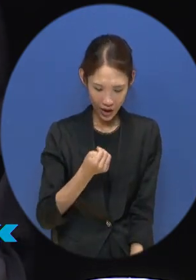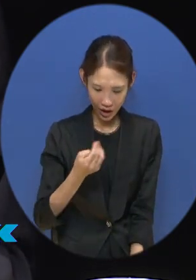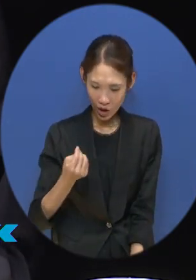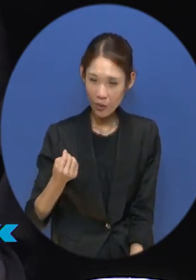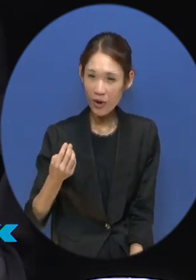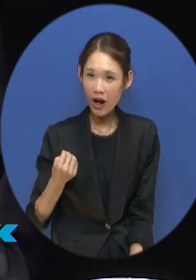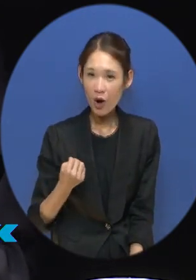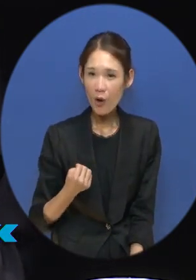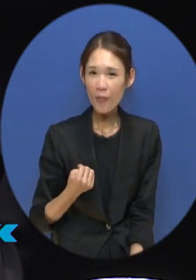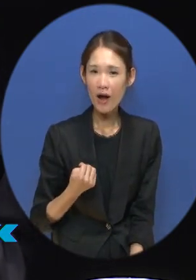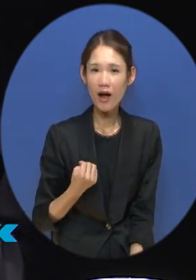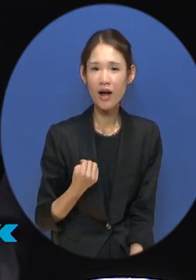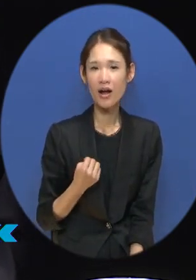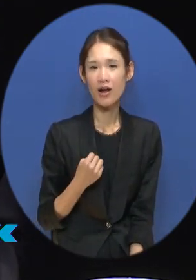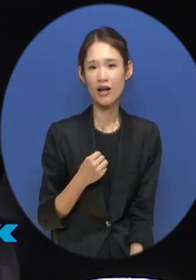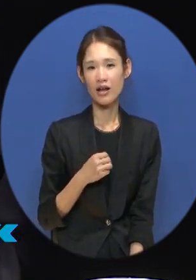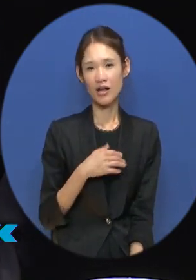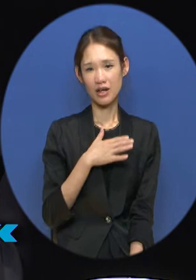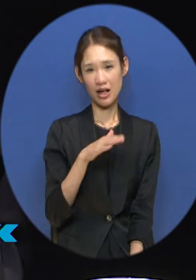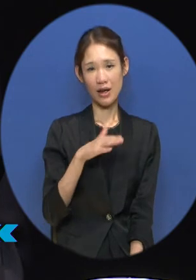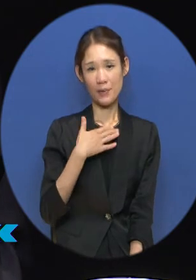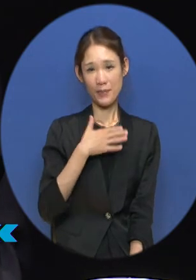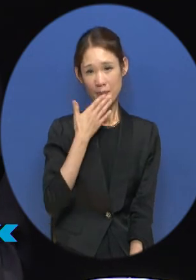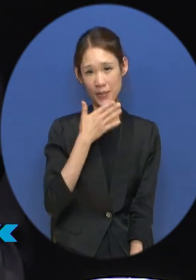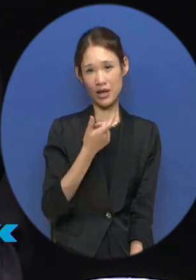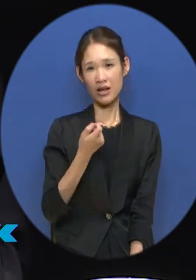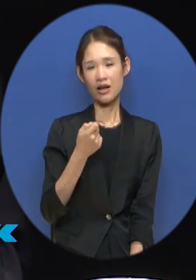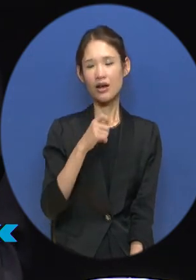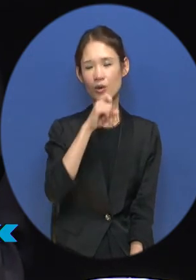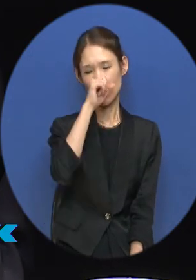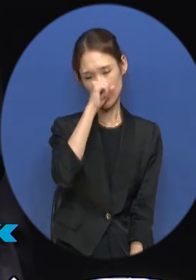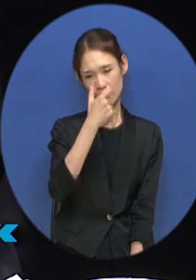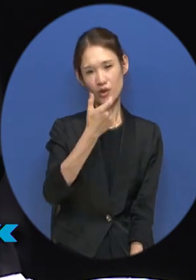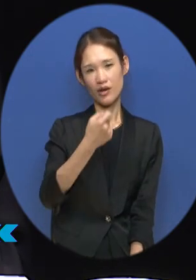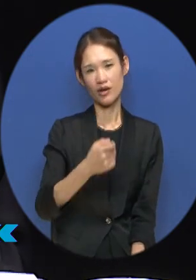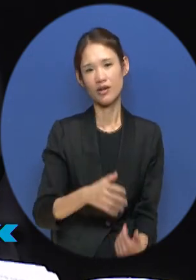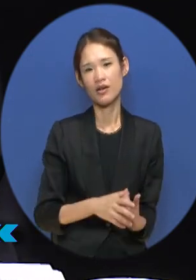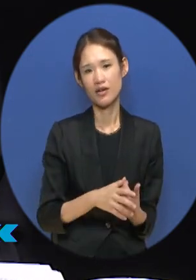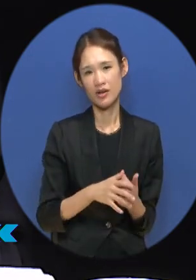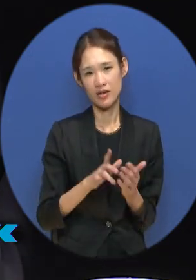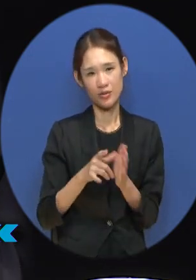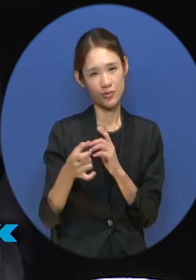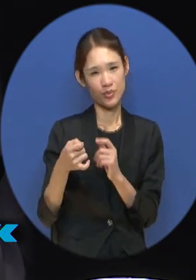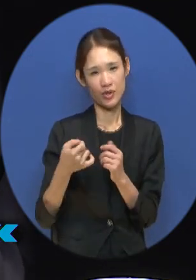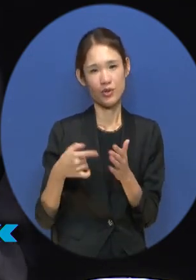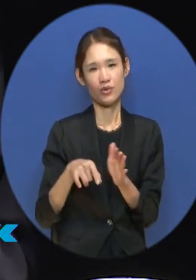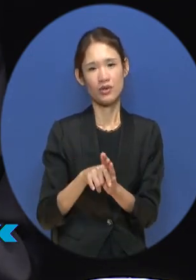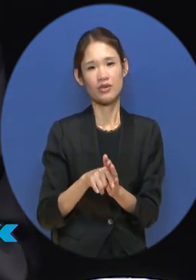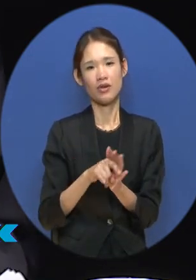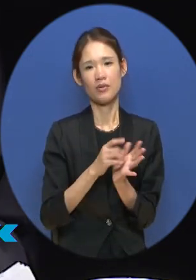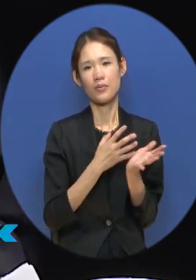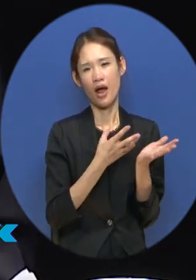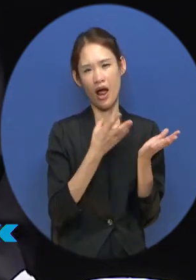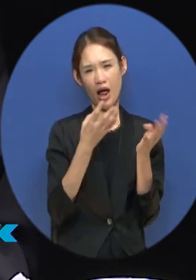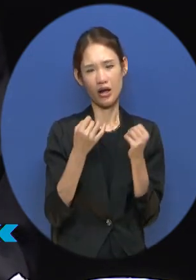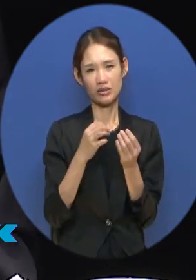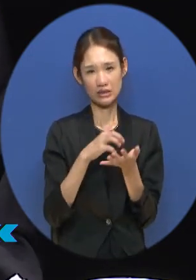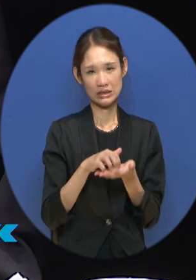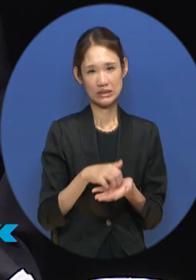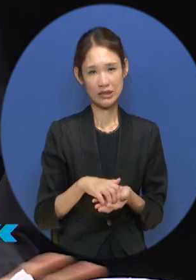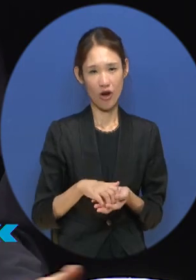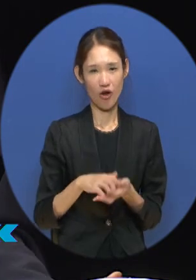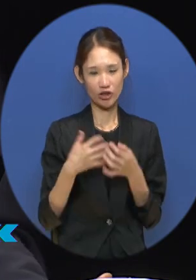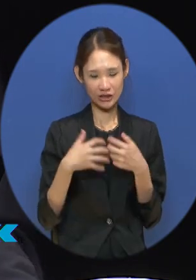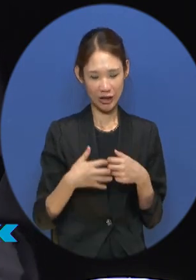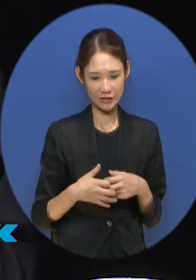노출되어 있는지 네. 알 수 있는 그런 시대가 왔으면 좋겠습니다. 네. 그런 시대가 오려면 그만큼 많은 이제 측정